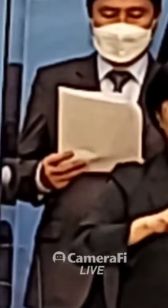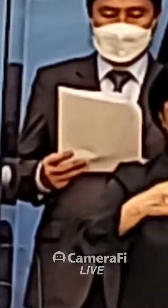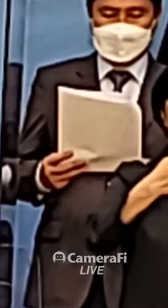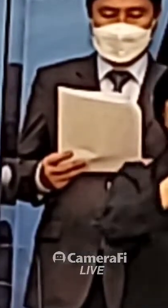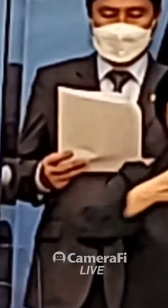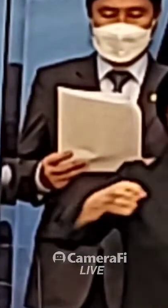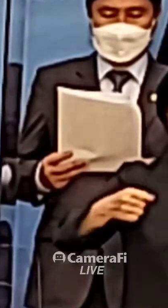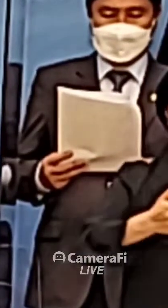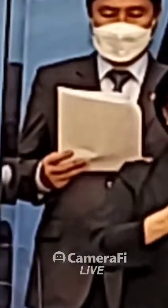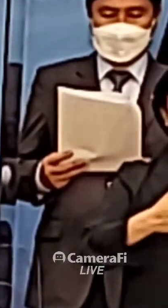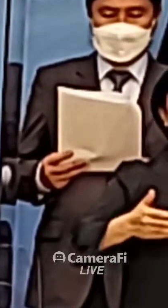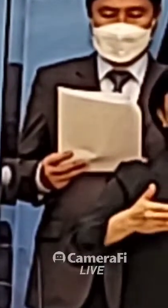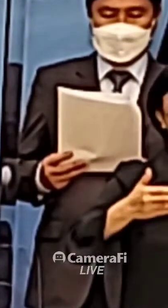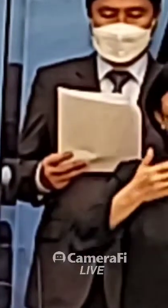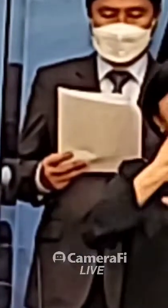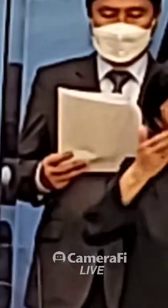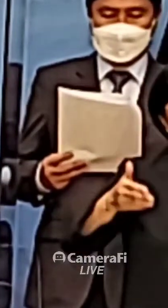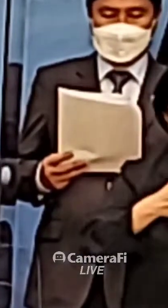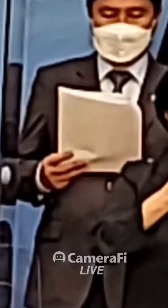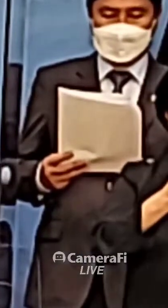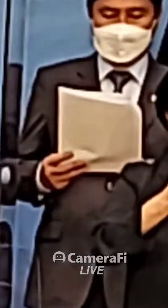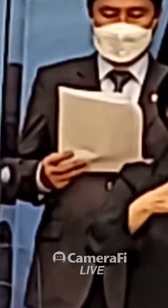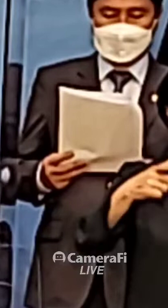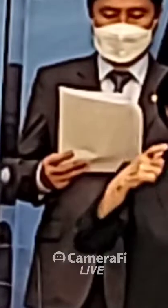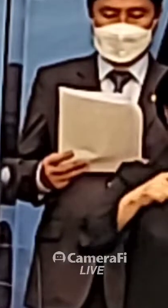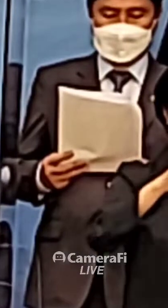22,564제곱킬로미터로 강원도 전체 면적 대비